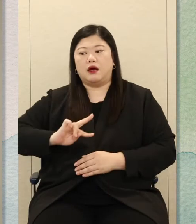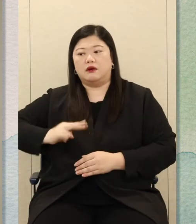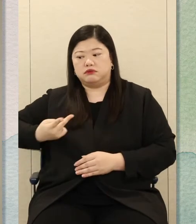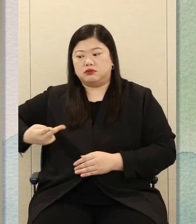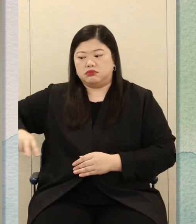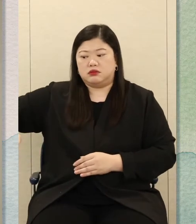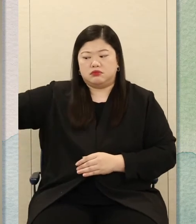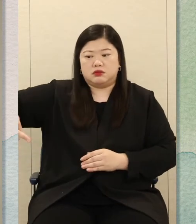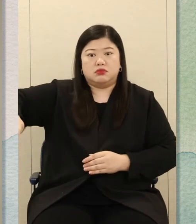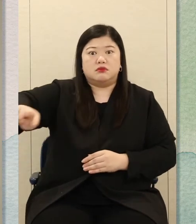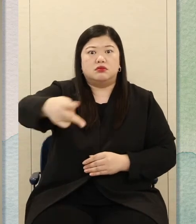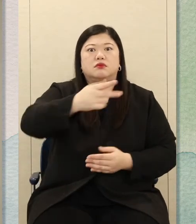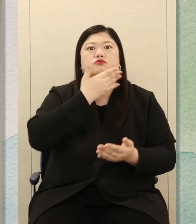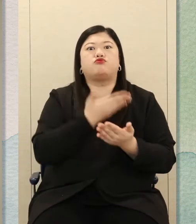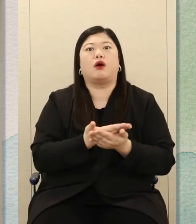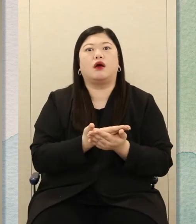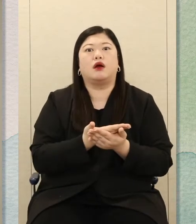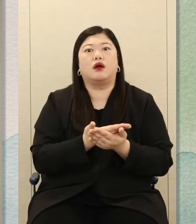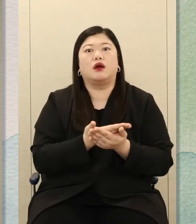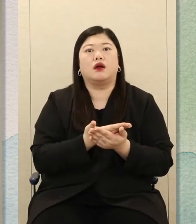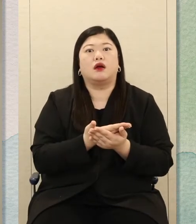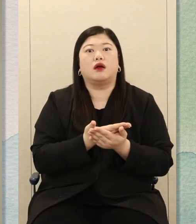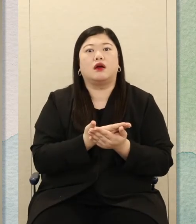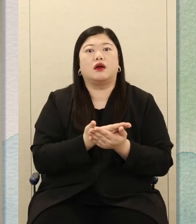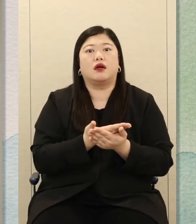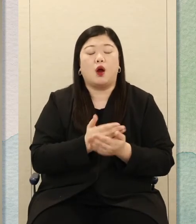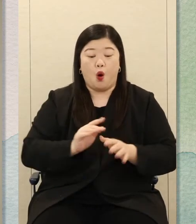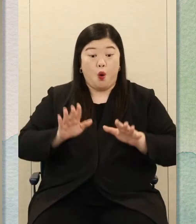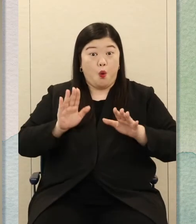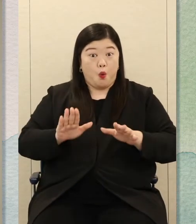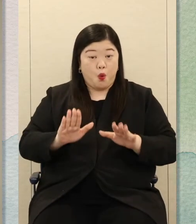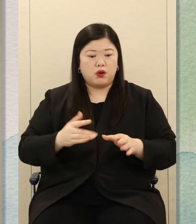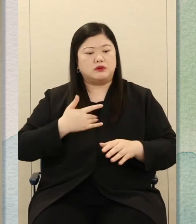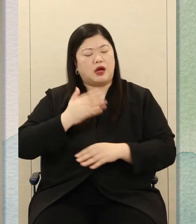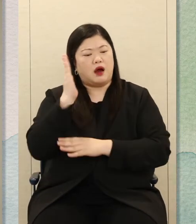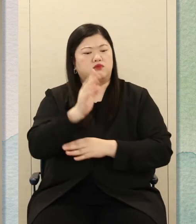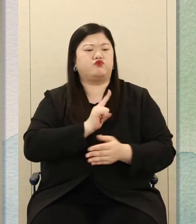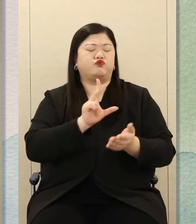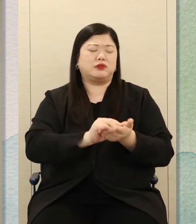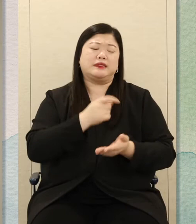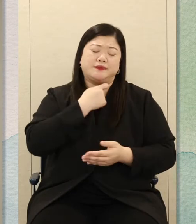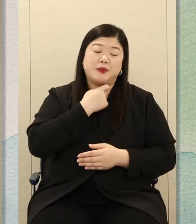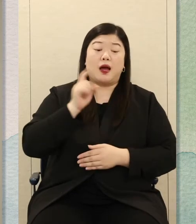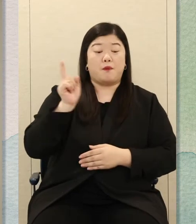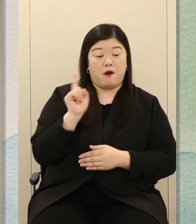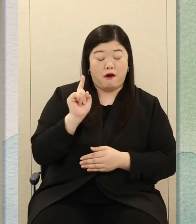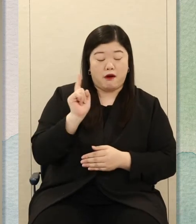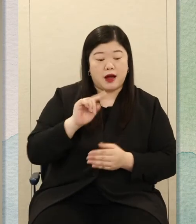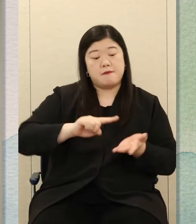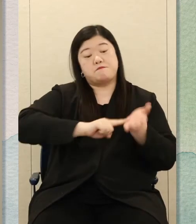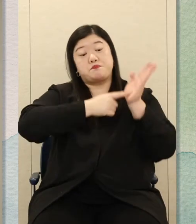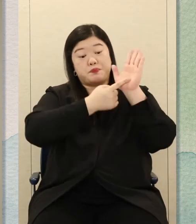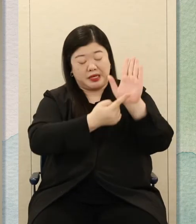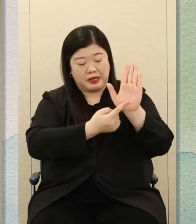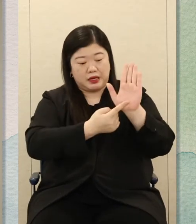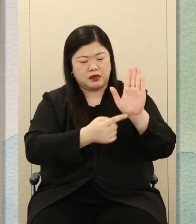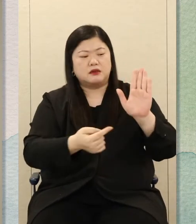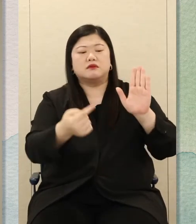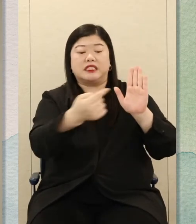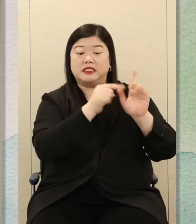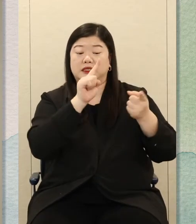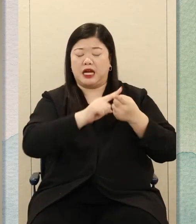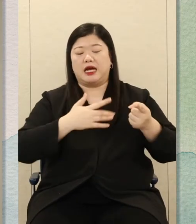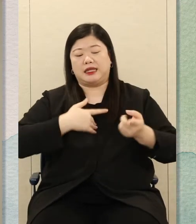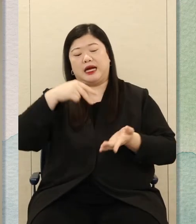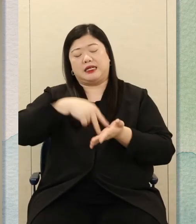중요합니다. 어떻게 하냐면 와서 오늘 우리가 이런 이야기를 나눴으면 좋겠어 라고 이 책 해가지고 먼저 이야기를 하는 거예요. 왜?